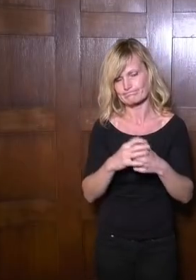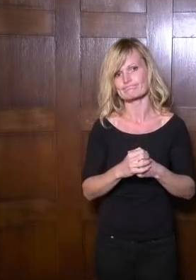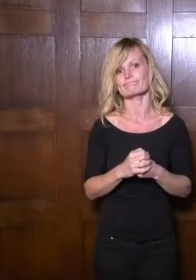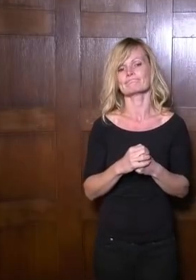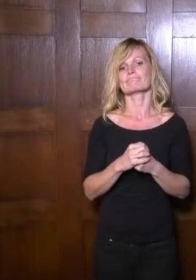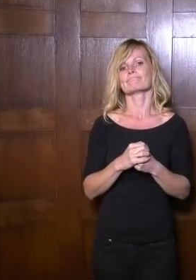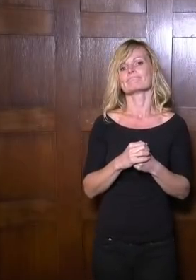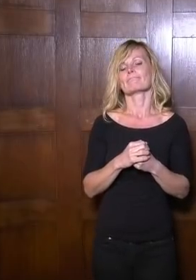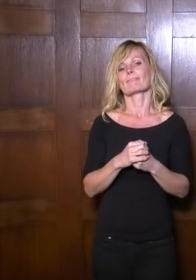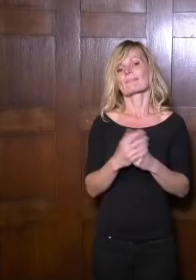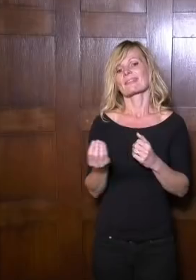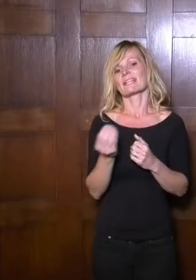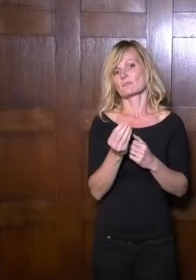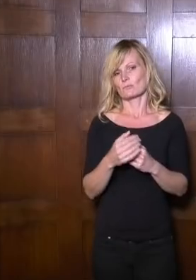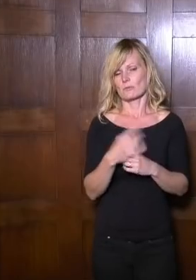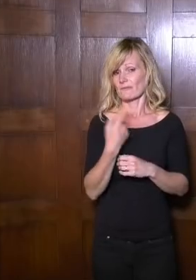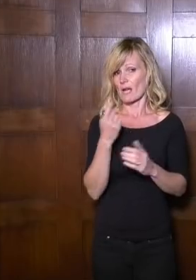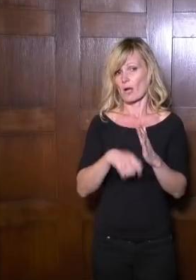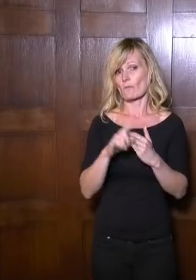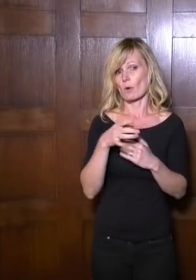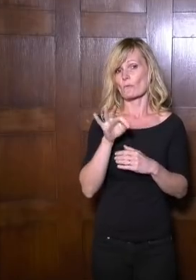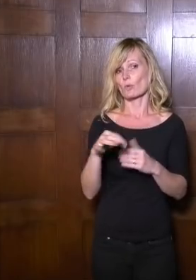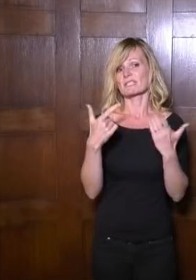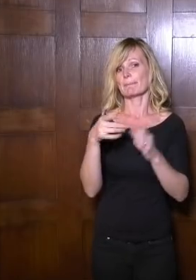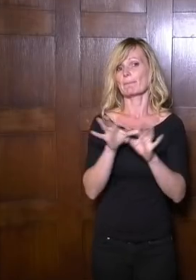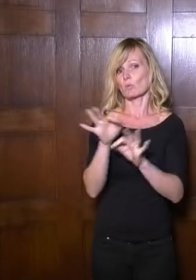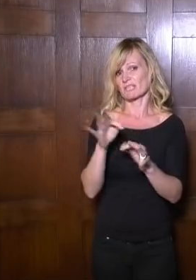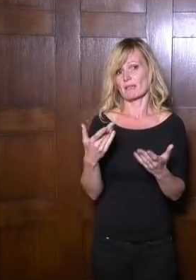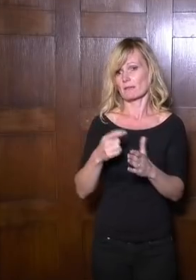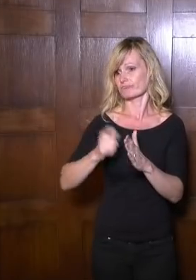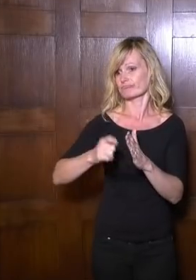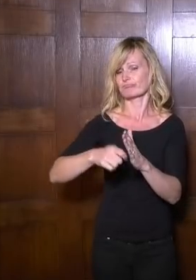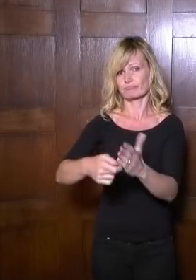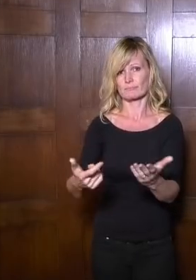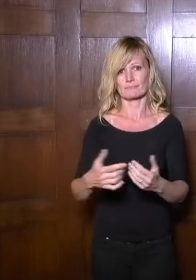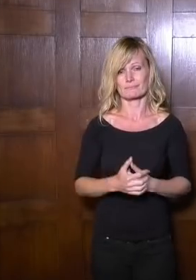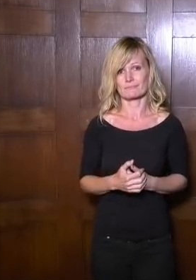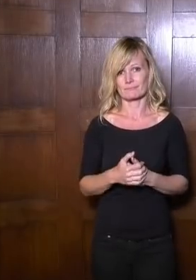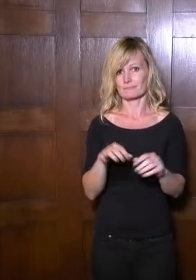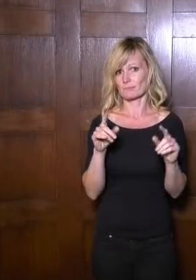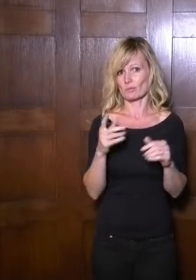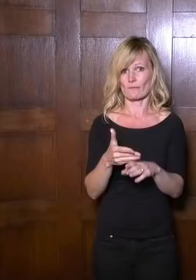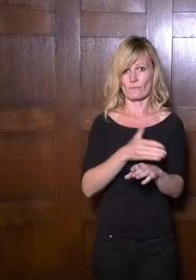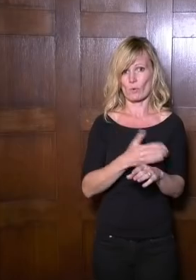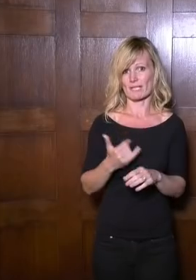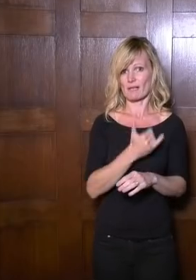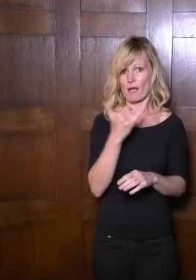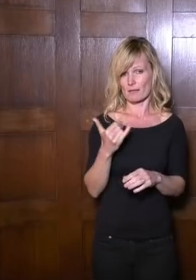Eins möchte ich dort einstreuen, wir kaufen auch für 7% ein. Das heißt, wir haben in den vorangegangenen